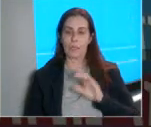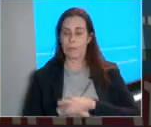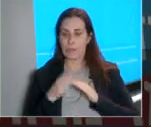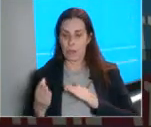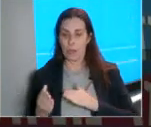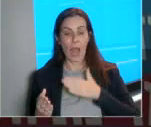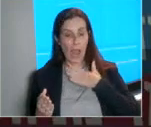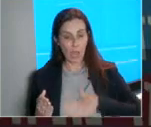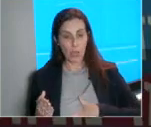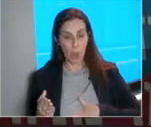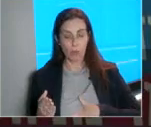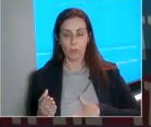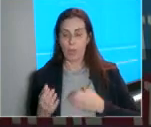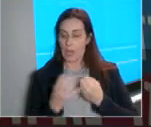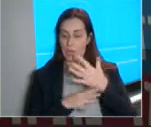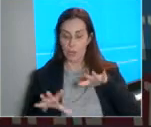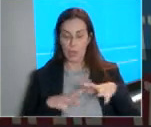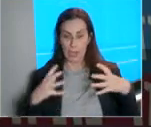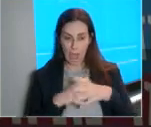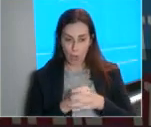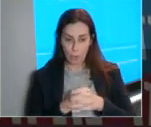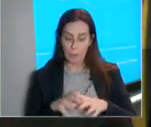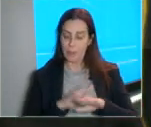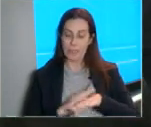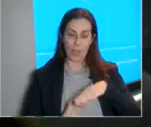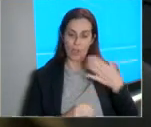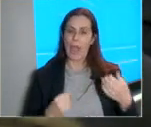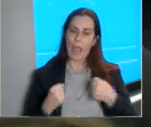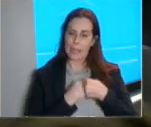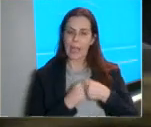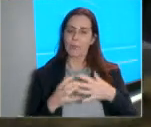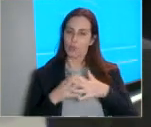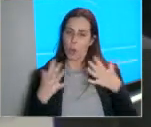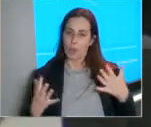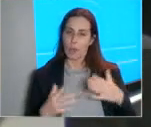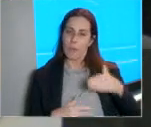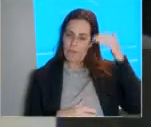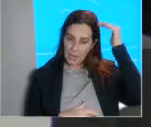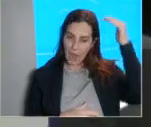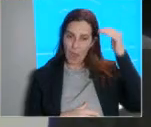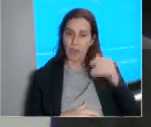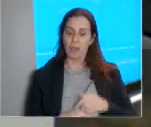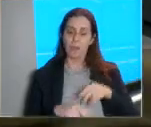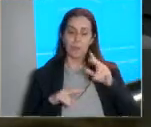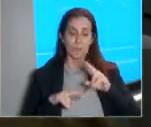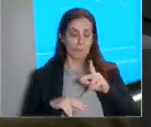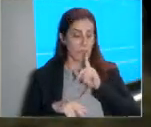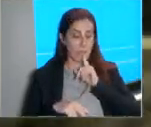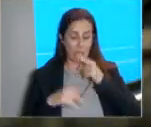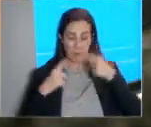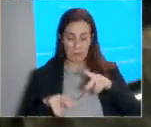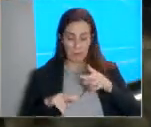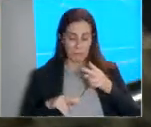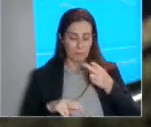אחד הרצון הוא מוחלט להקים ממשלת אחדות, מצד שני האתגרים גדולים. לבני גנץ נשארו ימים ספורים להוביל את